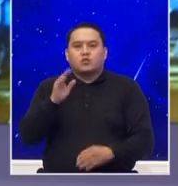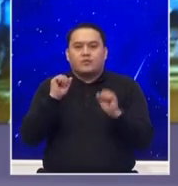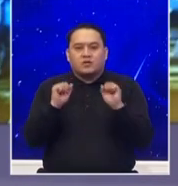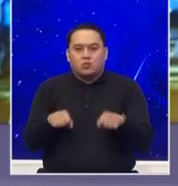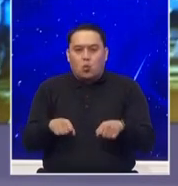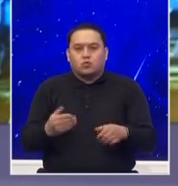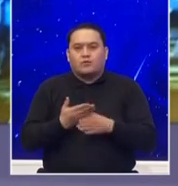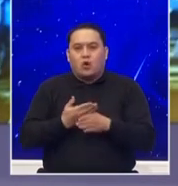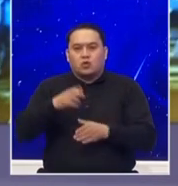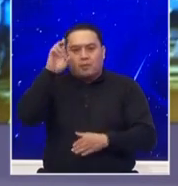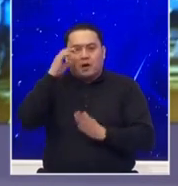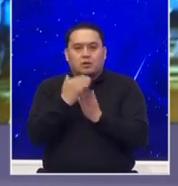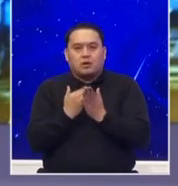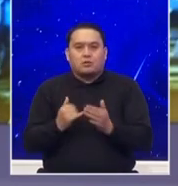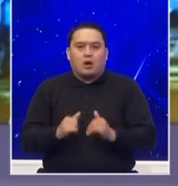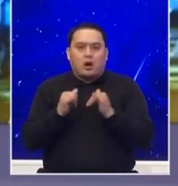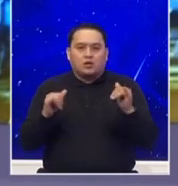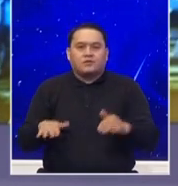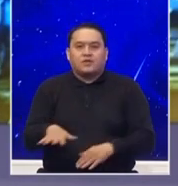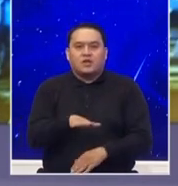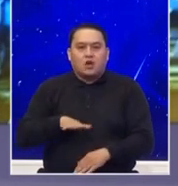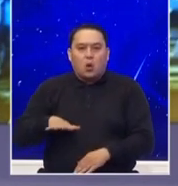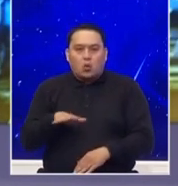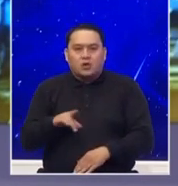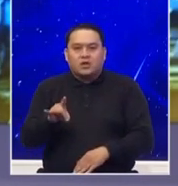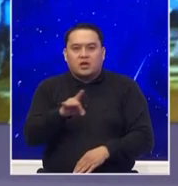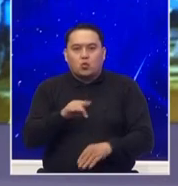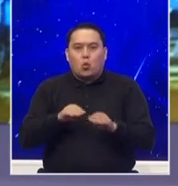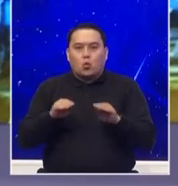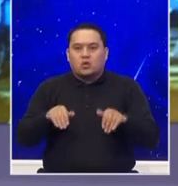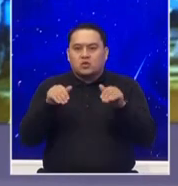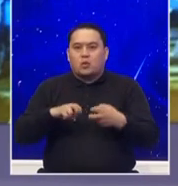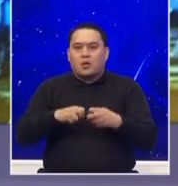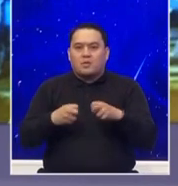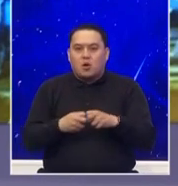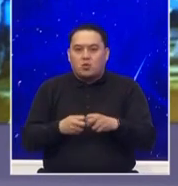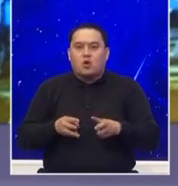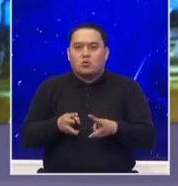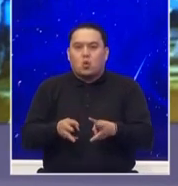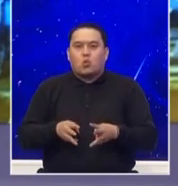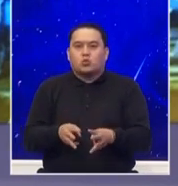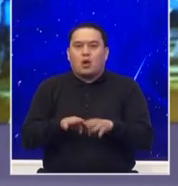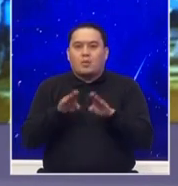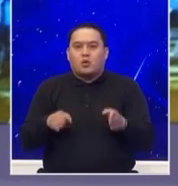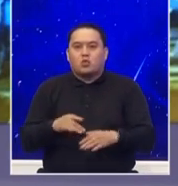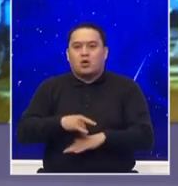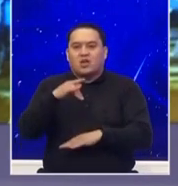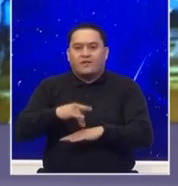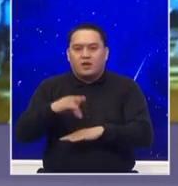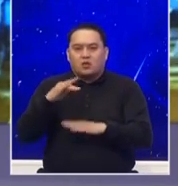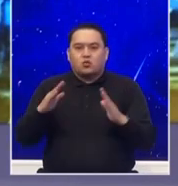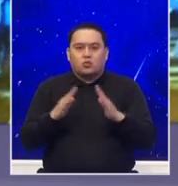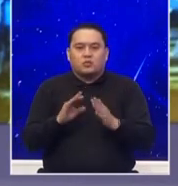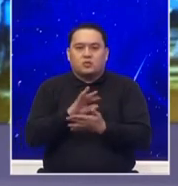возможным благодаря государственной программе развития территории. Как на региональном уровне решаются проблемы с автономным отоплением в многоквартирных